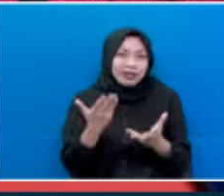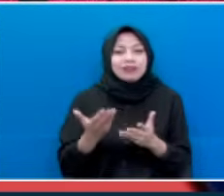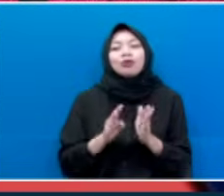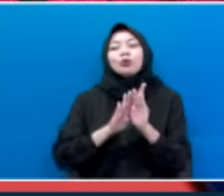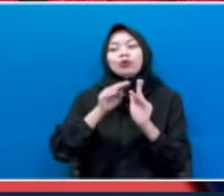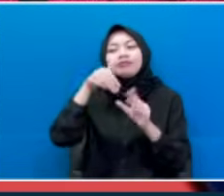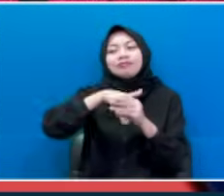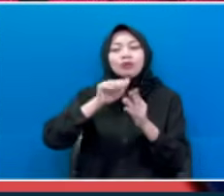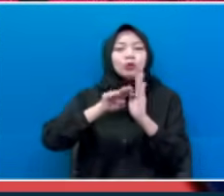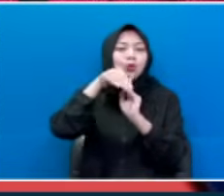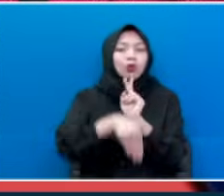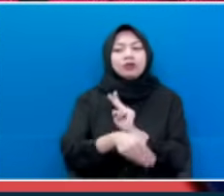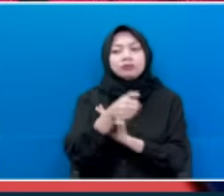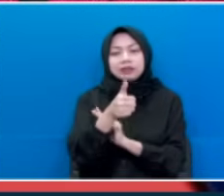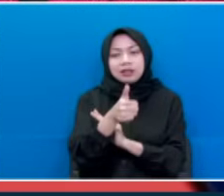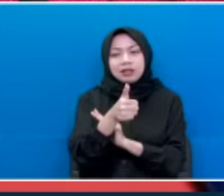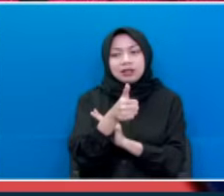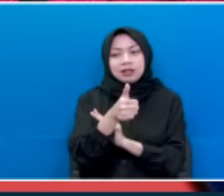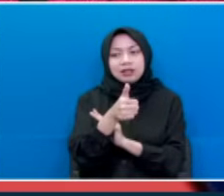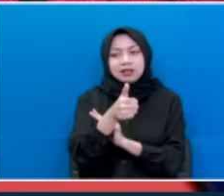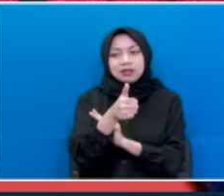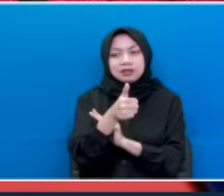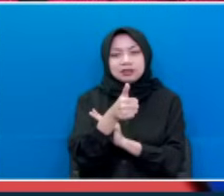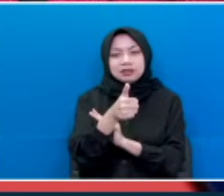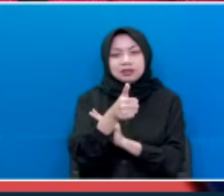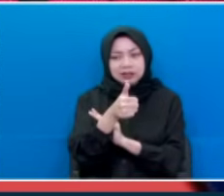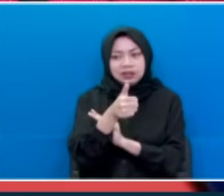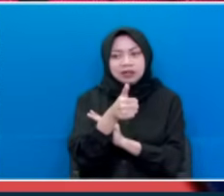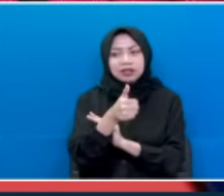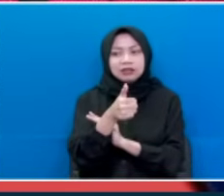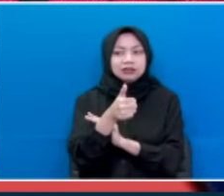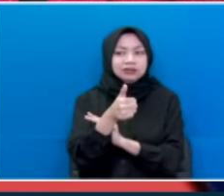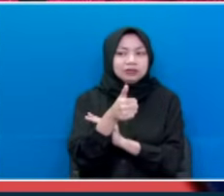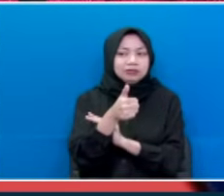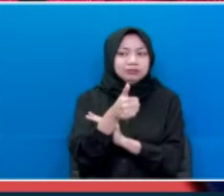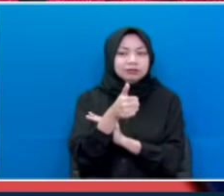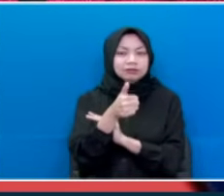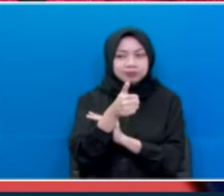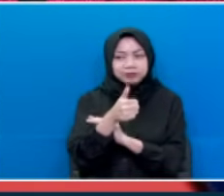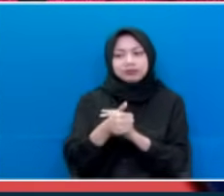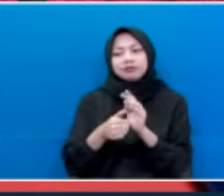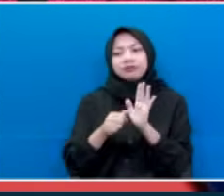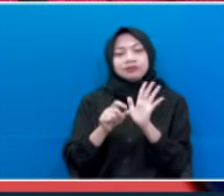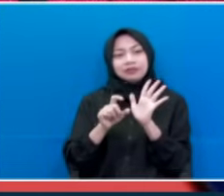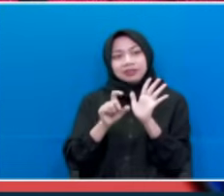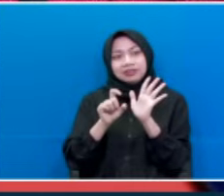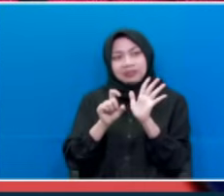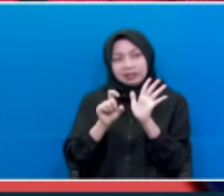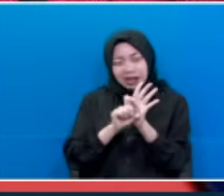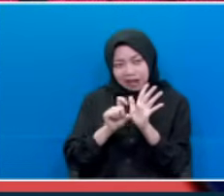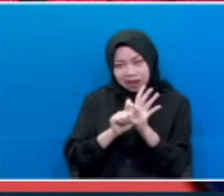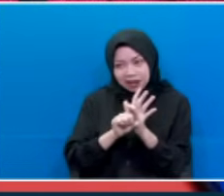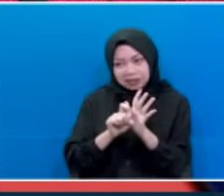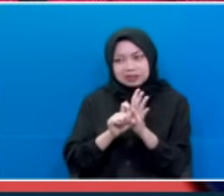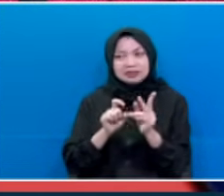eh apa kita sebagai intelektual gitu kan eh menekankan pentingnya bahwa konflik kepentingan itu memang